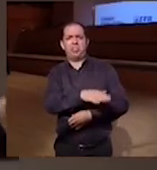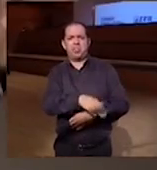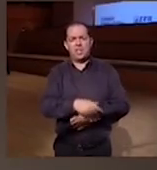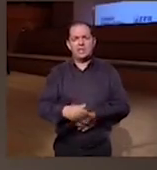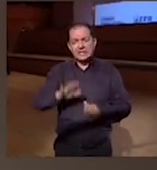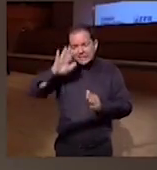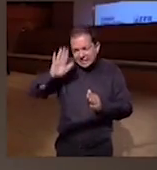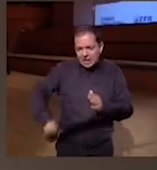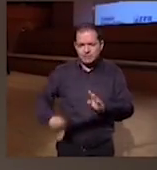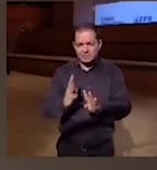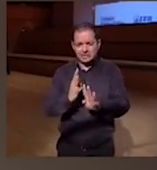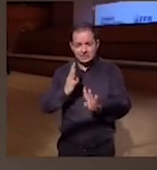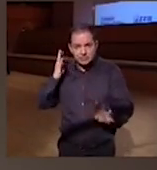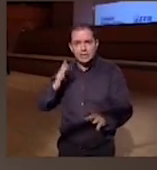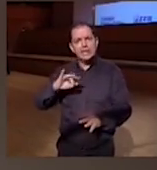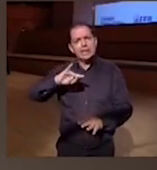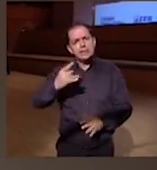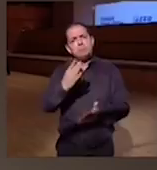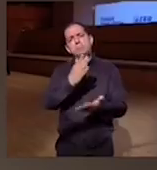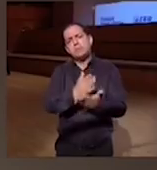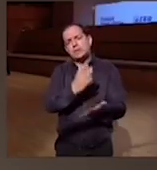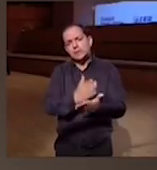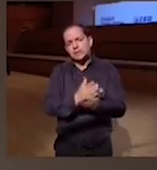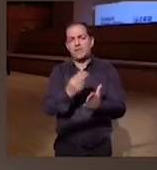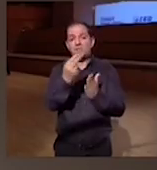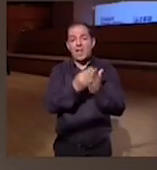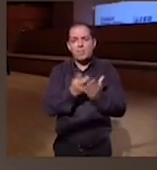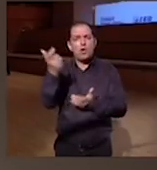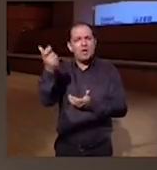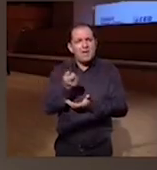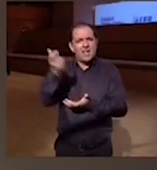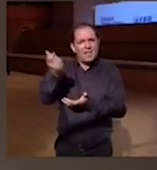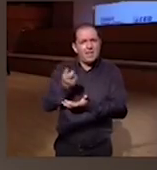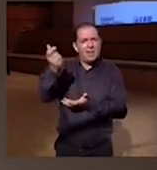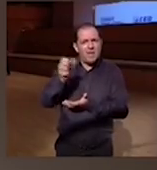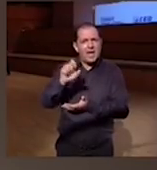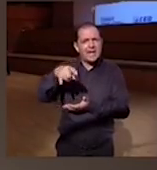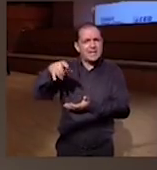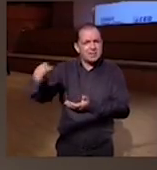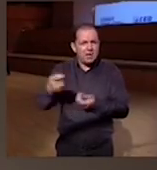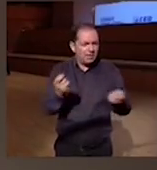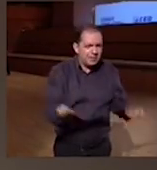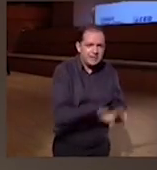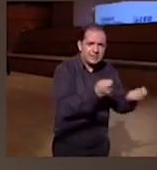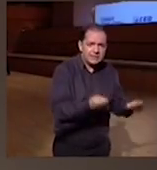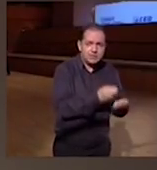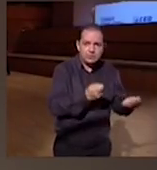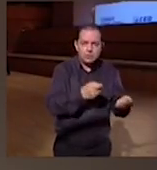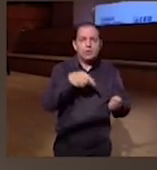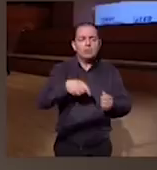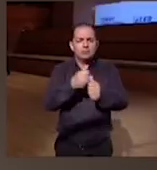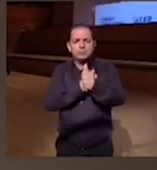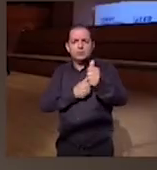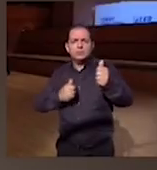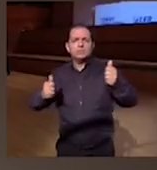τέλος, άλλη φορά στη μέση σε ό,τι αφορά το βαθμό απορροφητικότητας ανάμεσα στις χώρες της Ευρωπαϊκής Ένωσης, να φιγουράρουμε